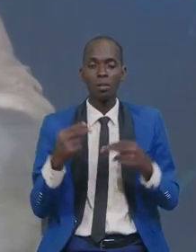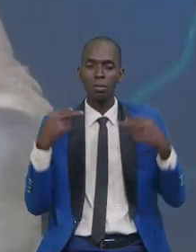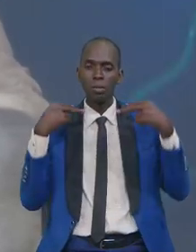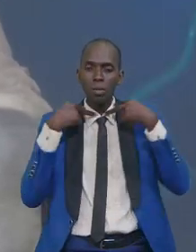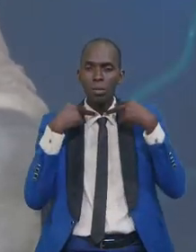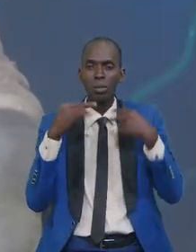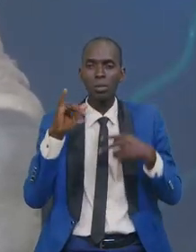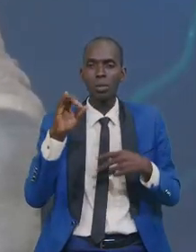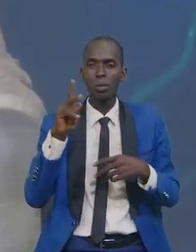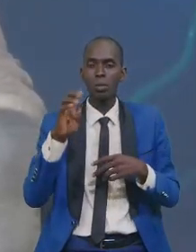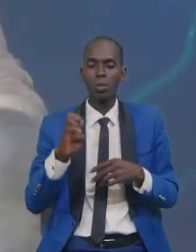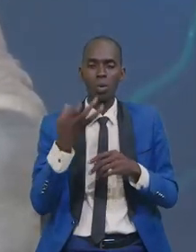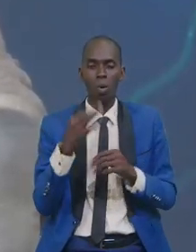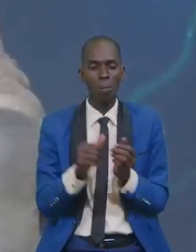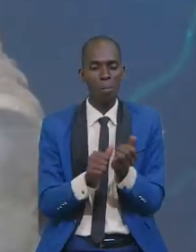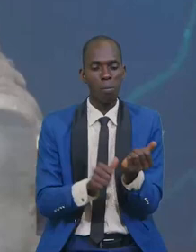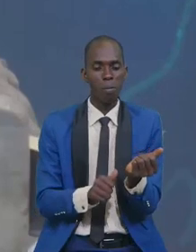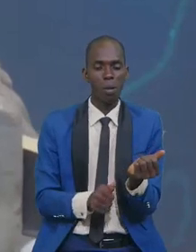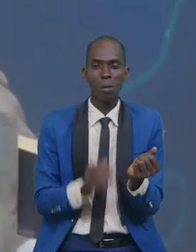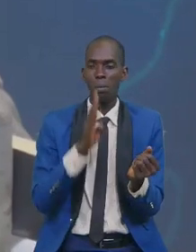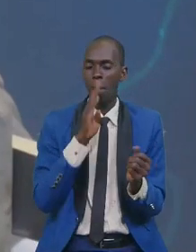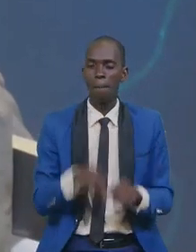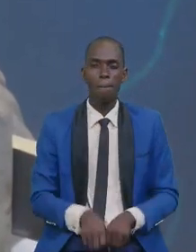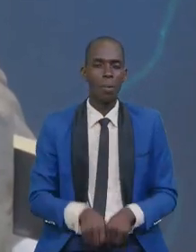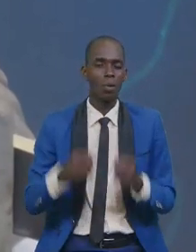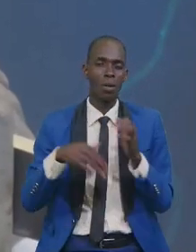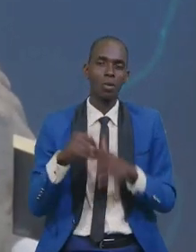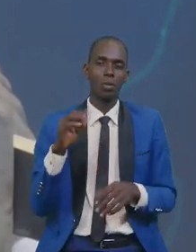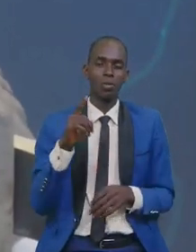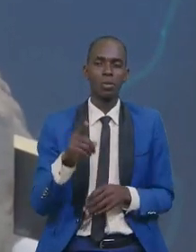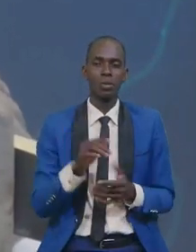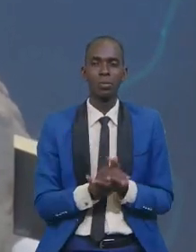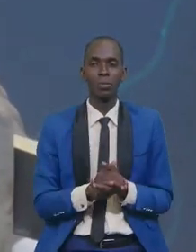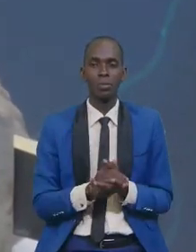Que le joug de la rétrogradation soit brisé.